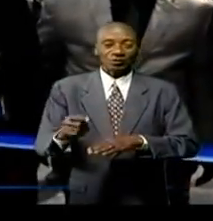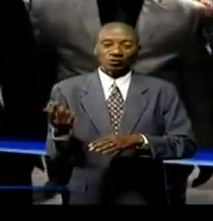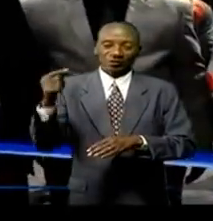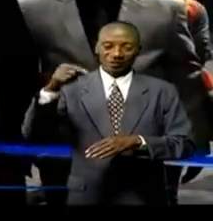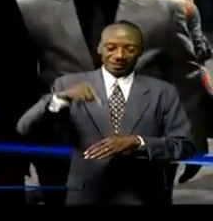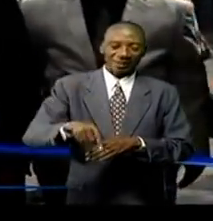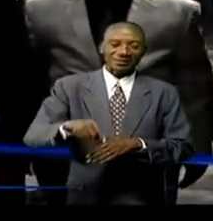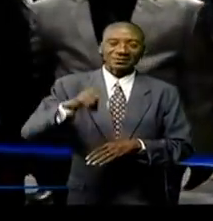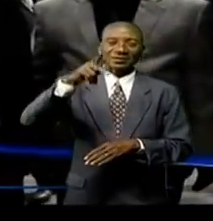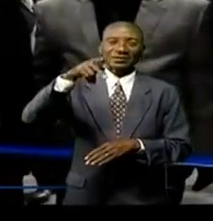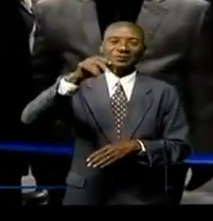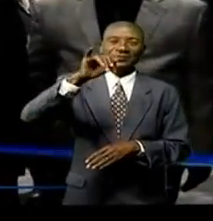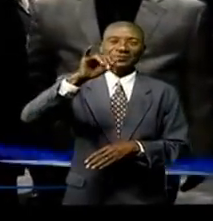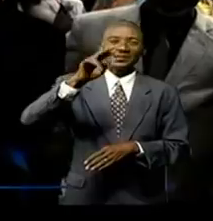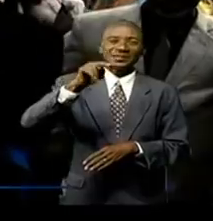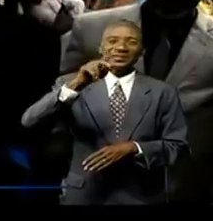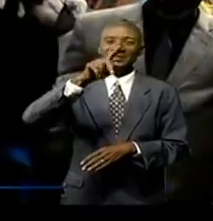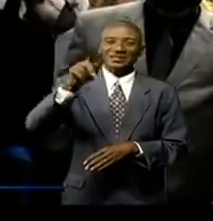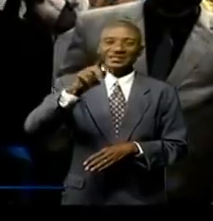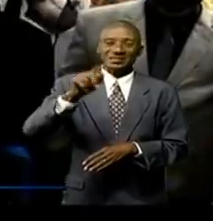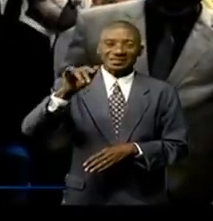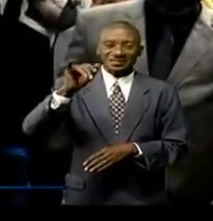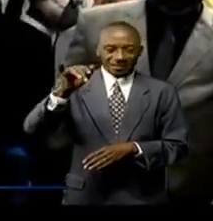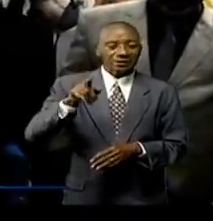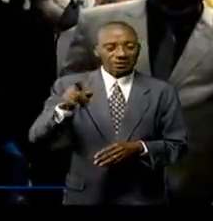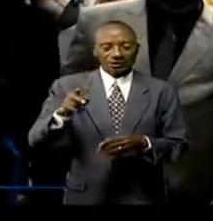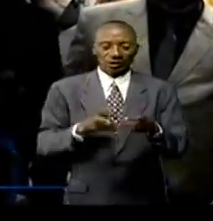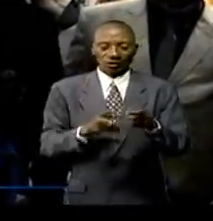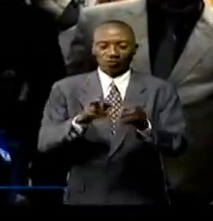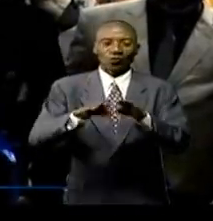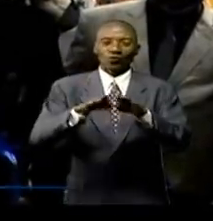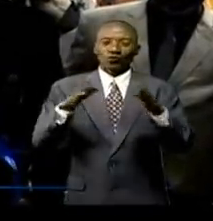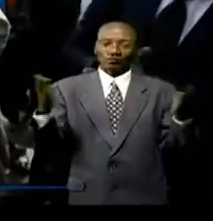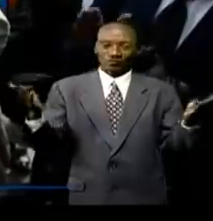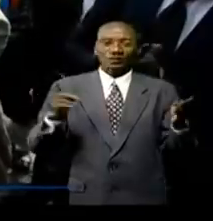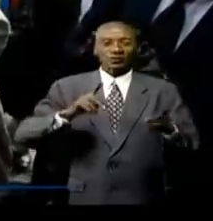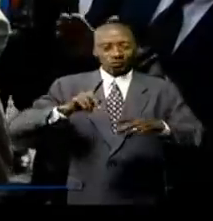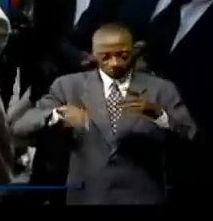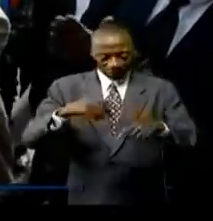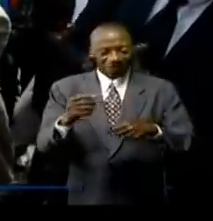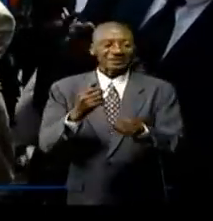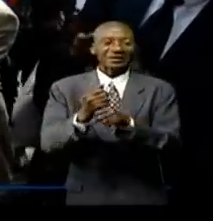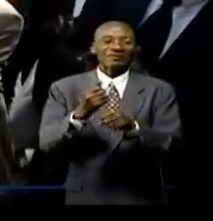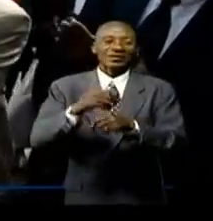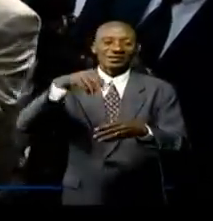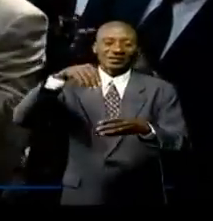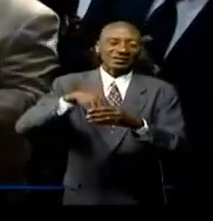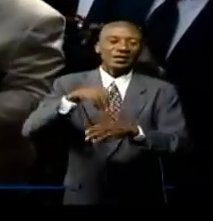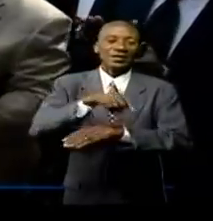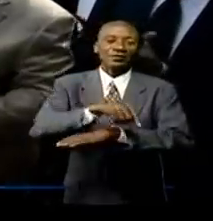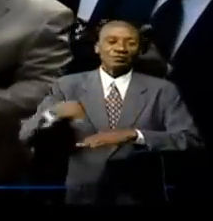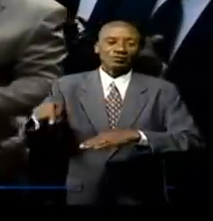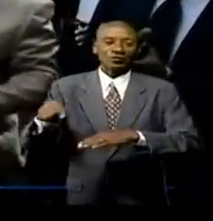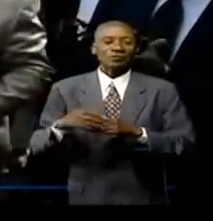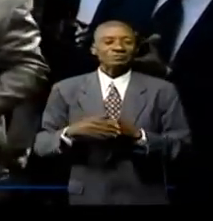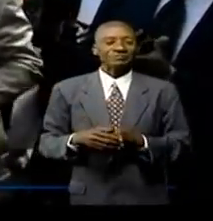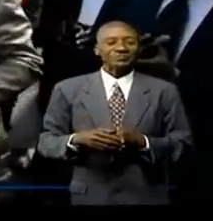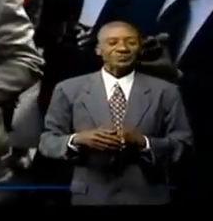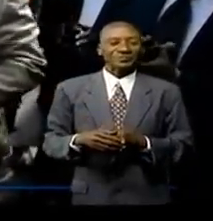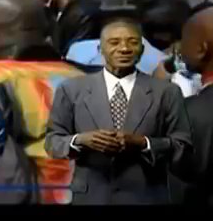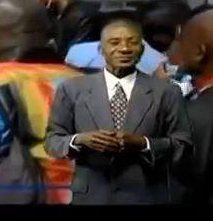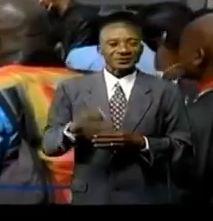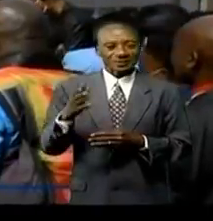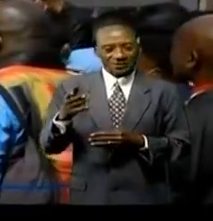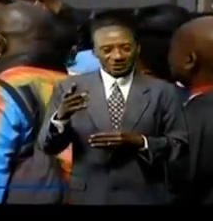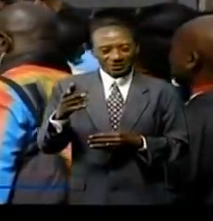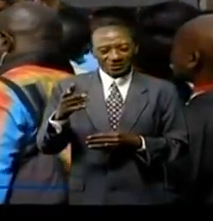été inauguré et remis aux autorités municipales de cette entité. Ici est de noter que ces bâtiments construits avec les matériaux